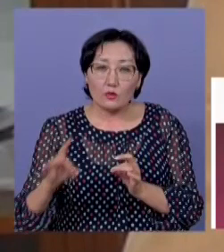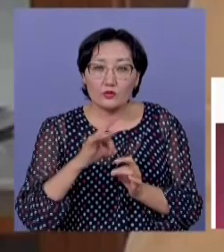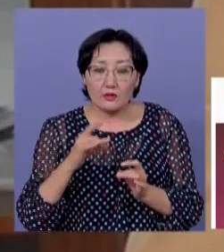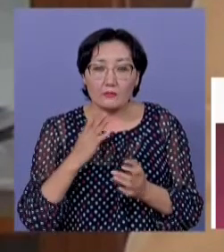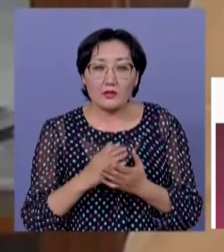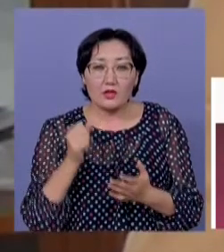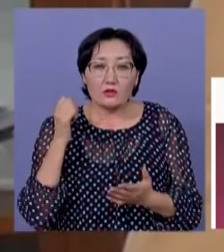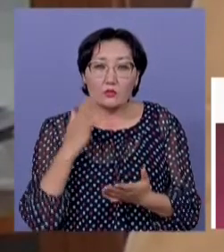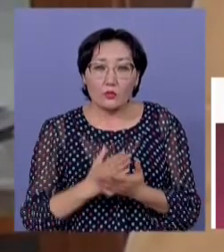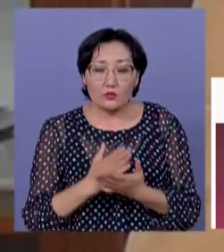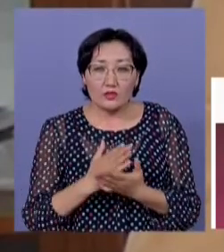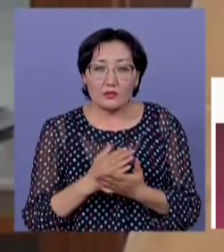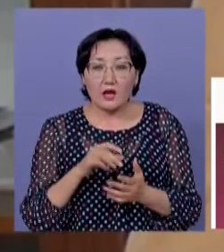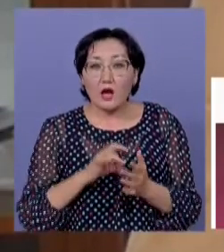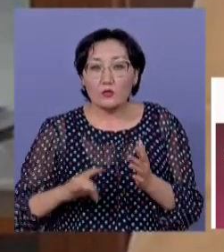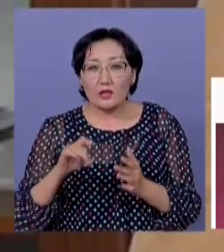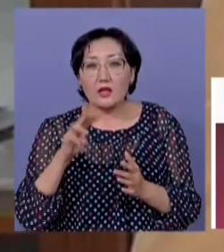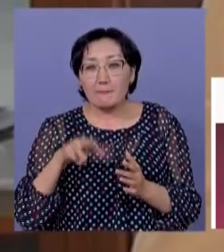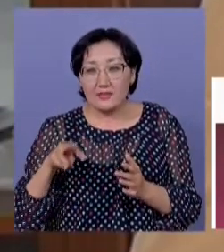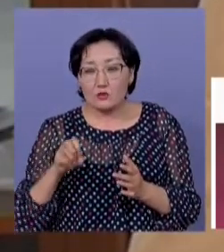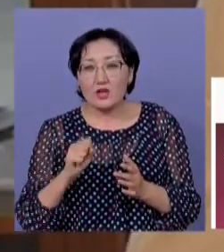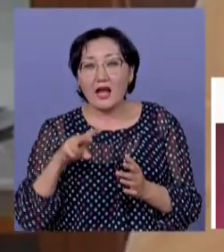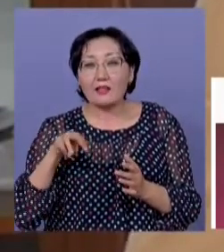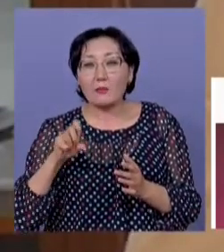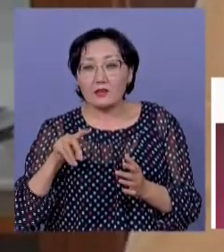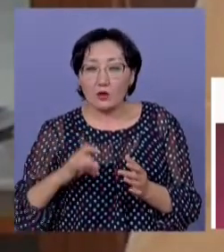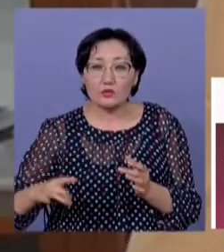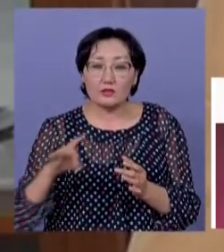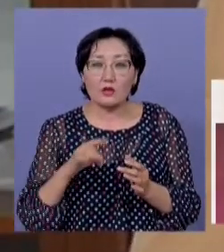қазір Алмалы мен Медеу ауданы ғой орталық деп санаймыз. Бұларда не бар?